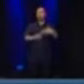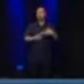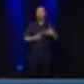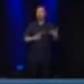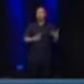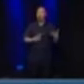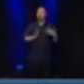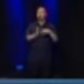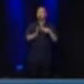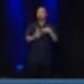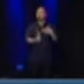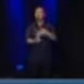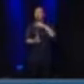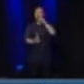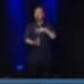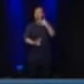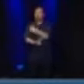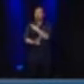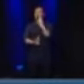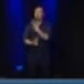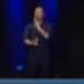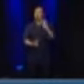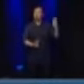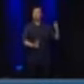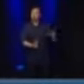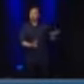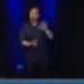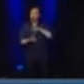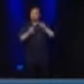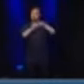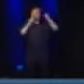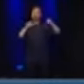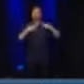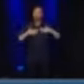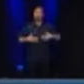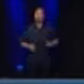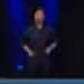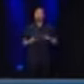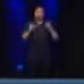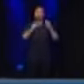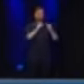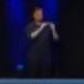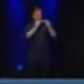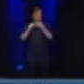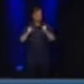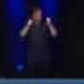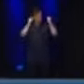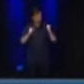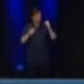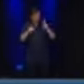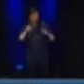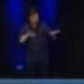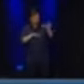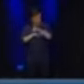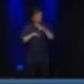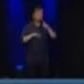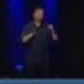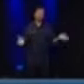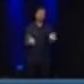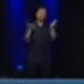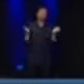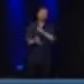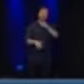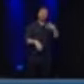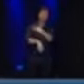demande qu'il y ait une immunité collective. Donc, il faut, si on veut revenir à une vie normale, que tout le monde aille se